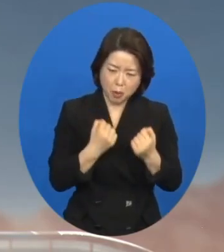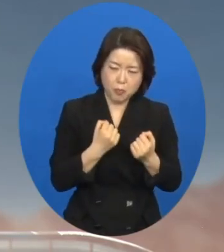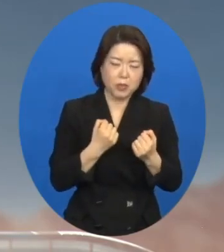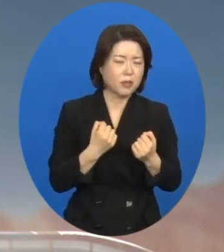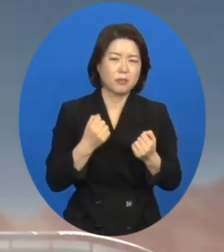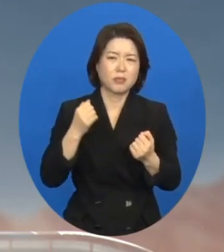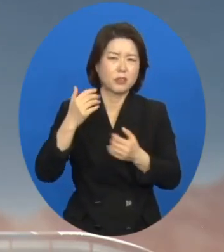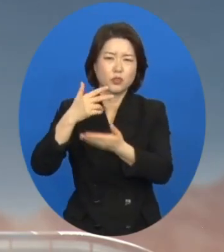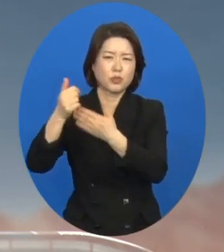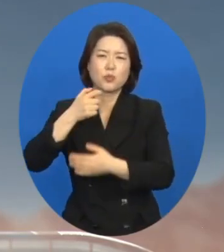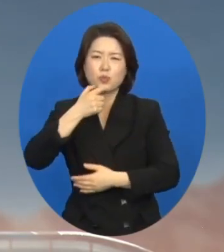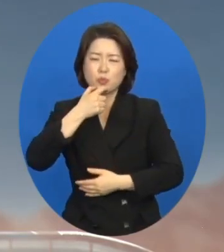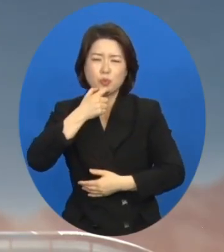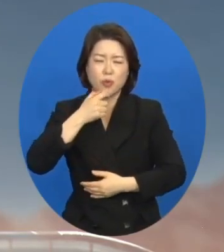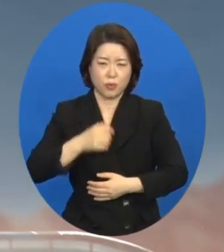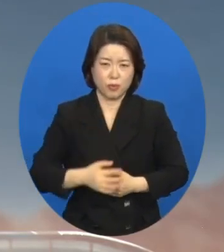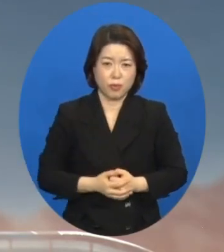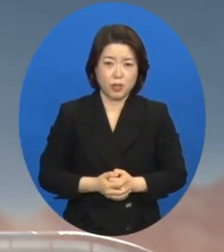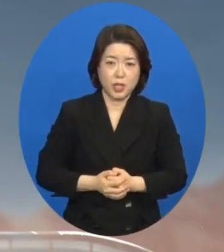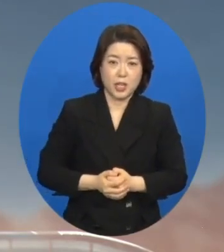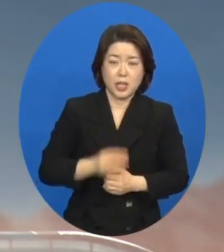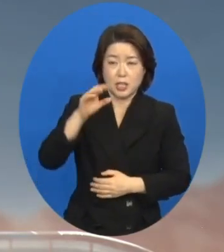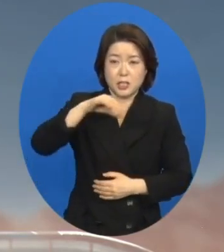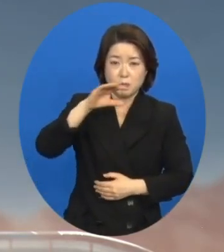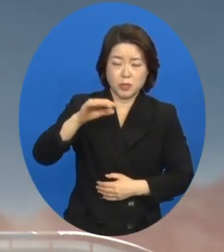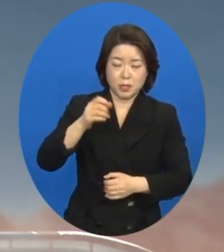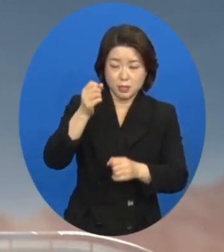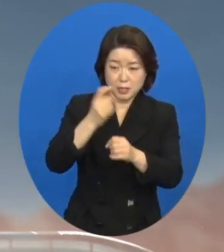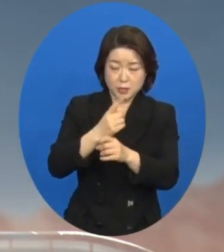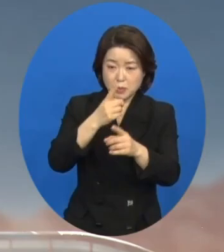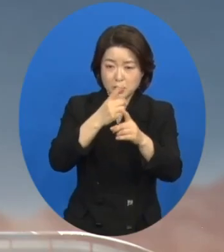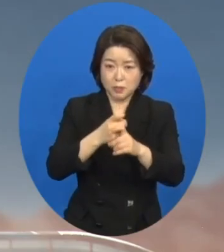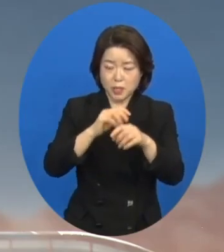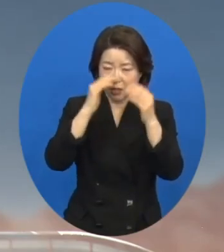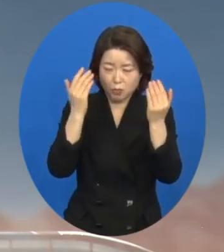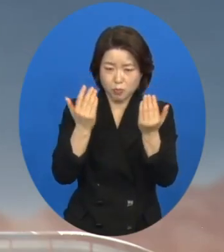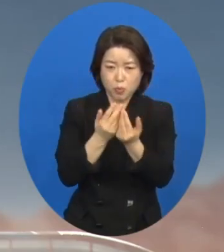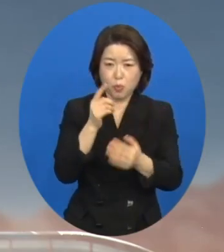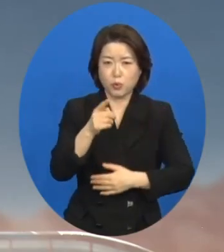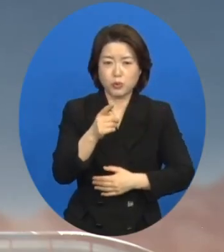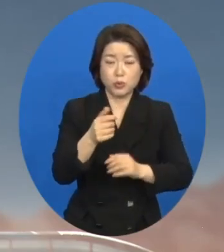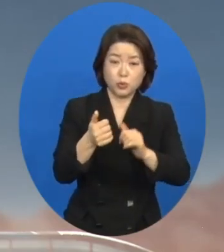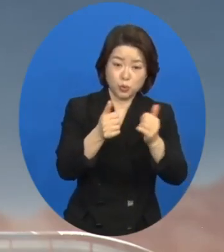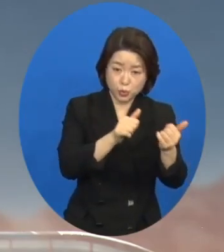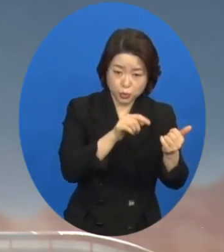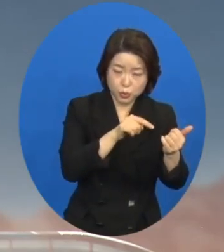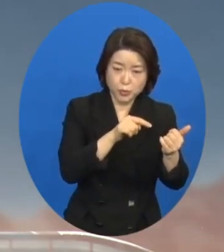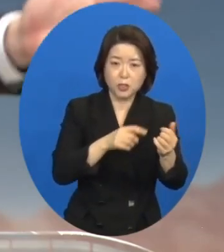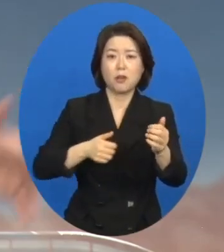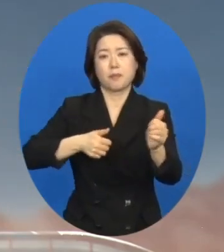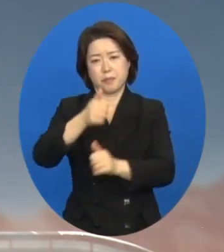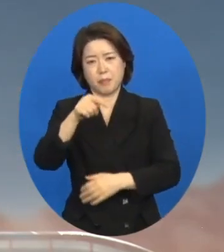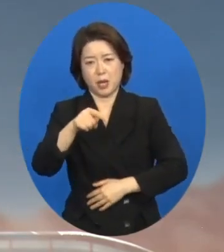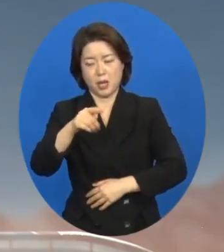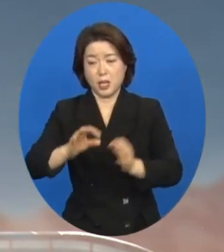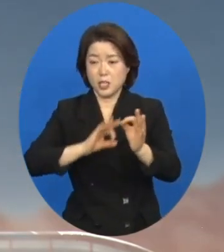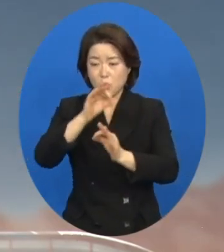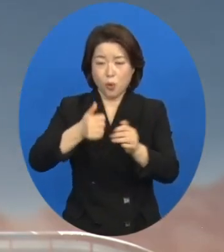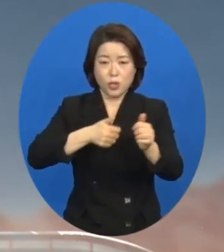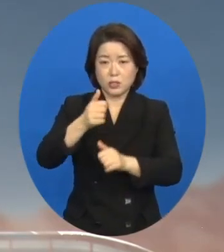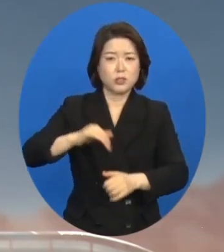이미 주님이 십자가에서 원수의 모든 사망을 이기셨어요. 영원한 승리는 곧 우리의